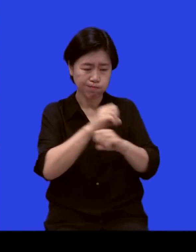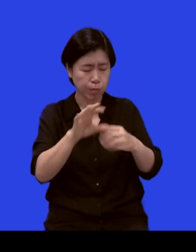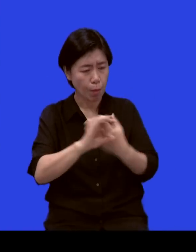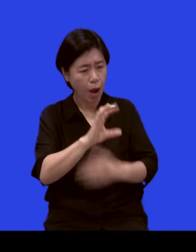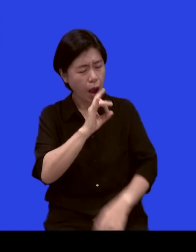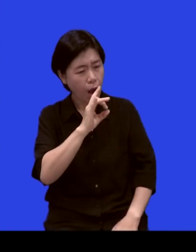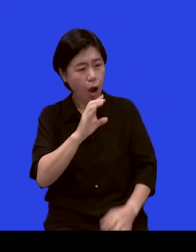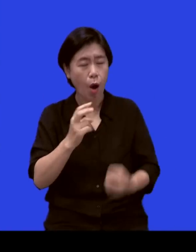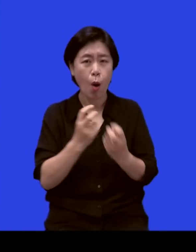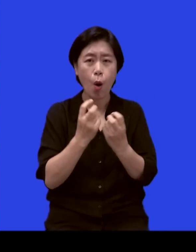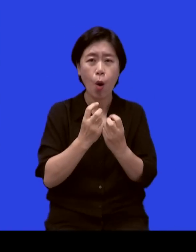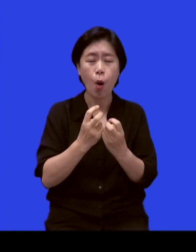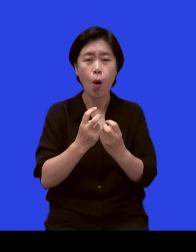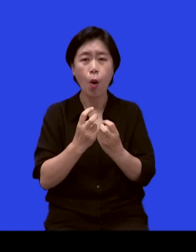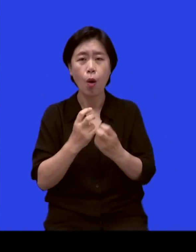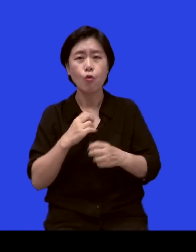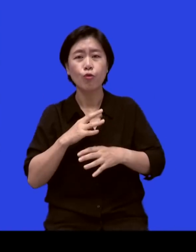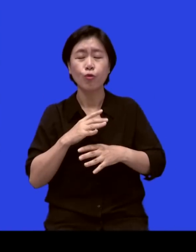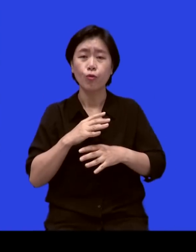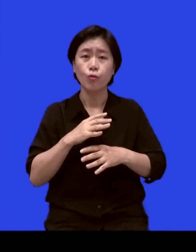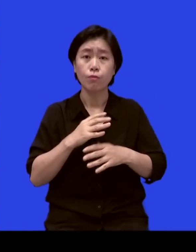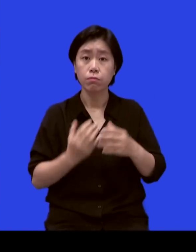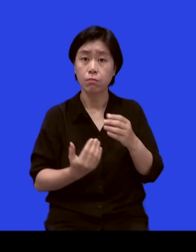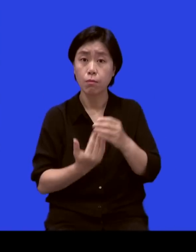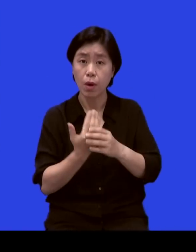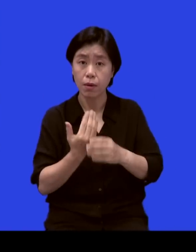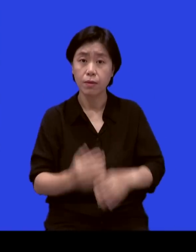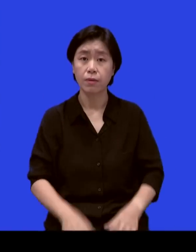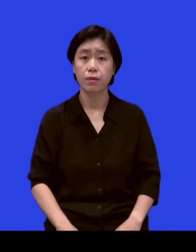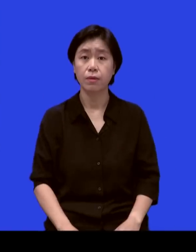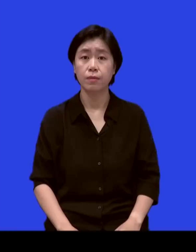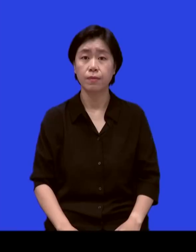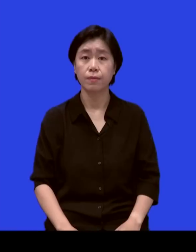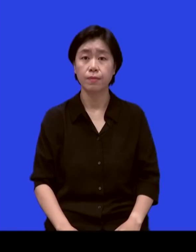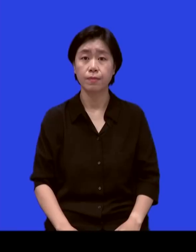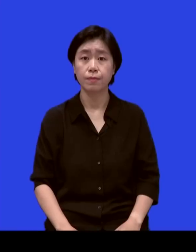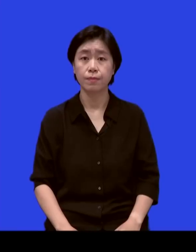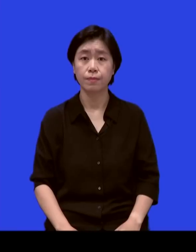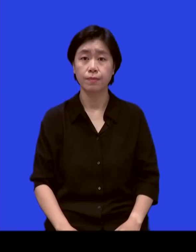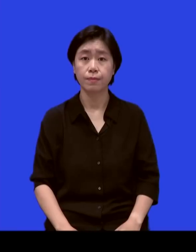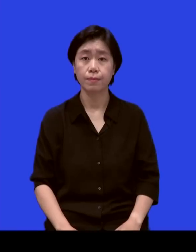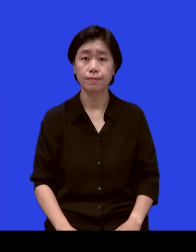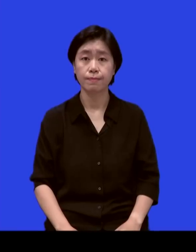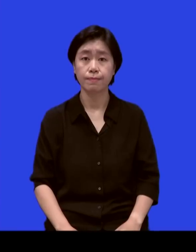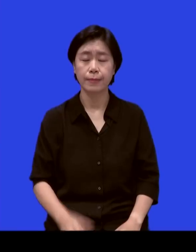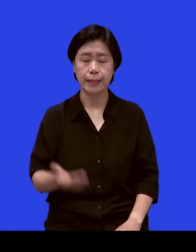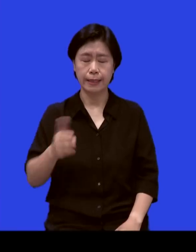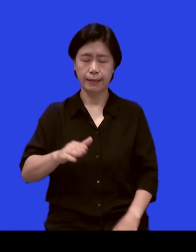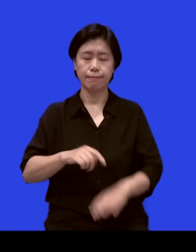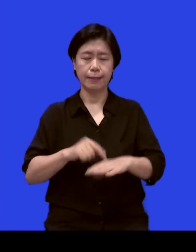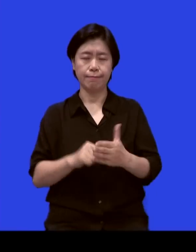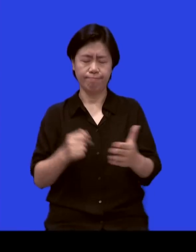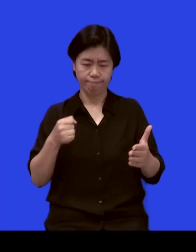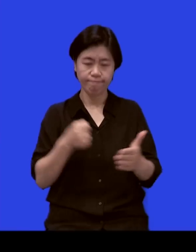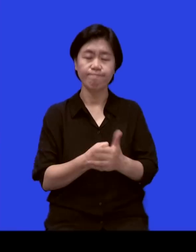이제 두려운 마음이 드는 거예요. 그래서 제가 그래도 담대하게 그냥 마음